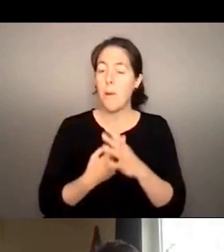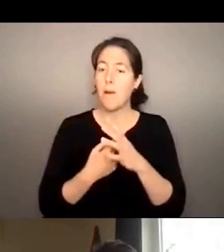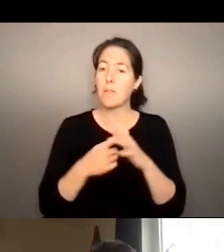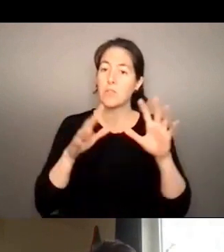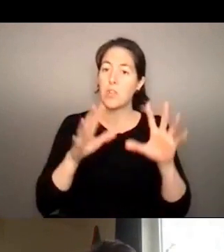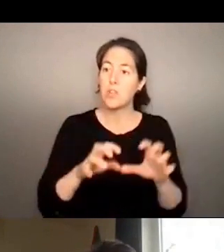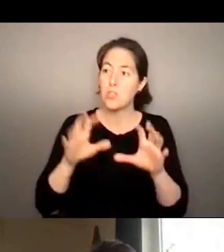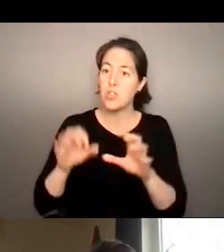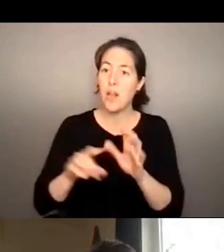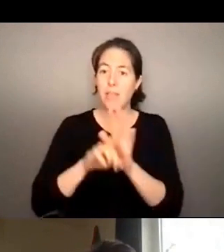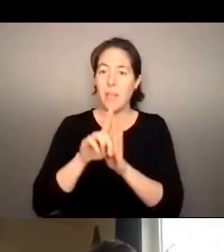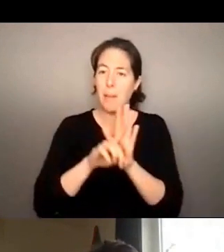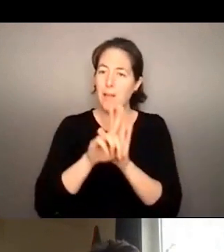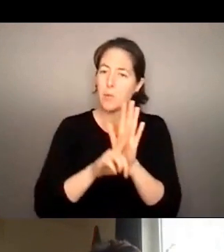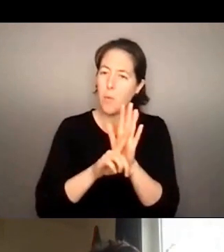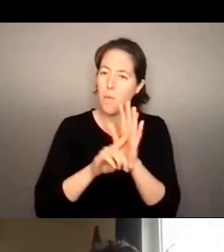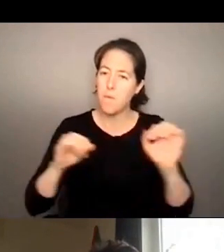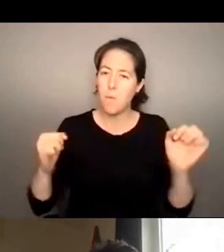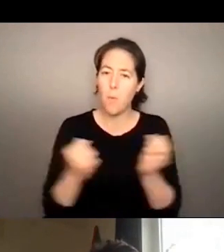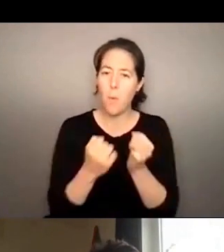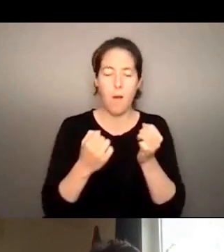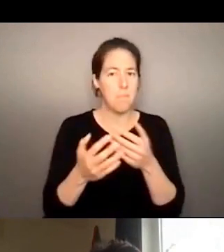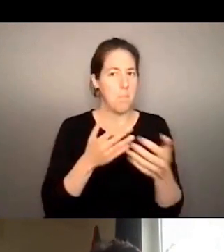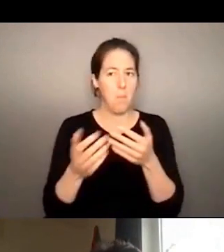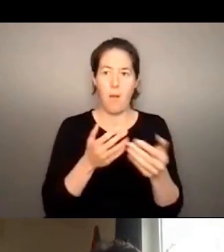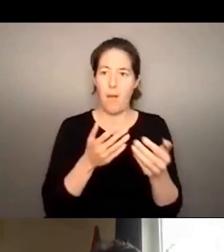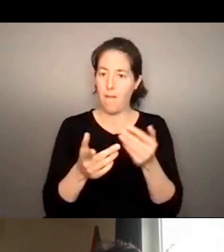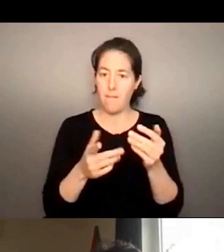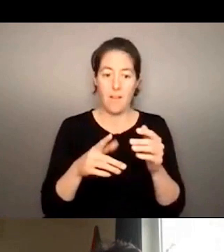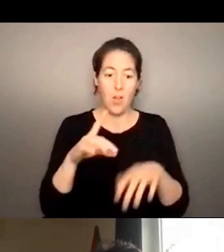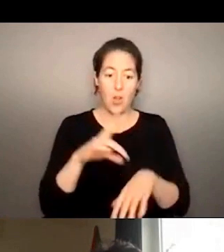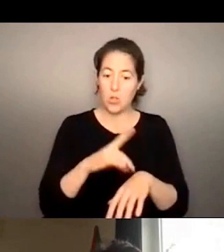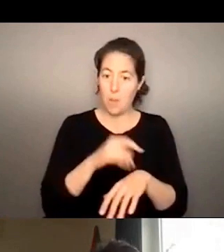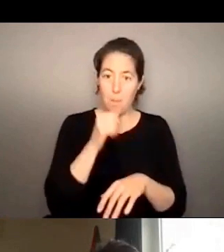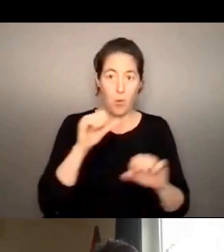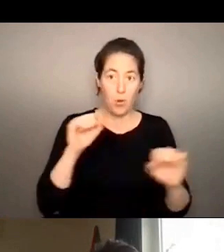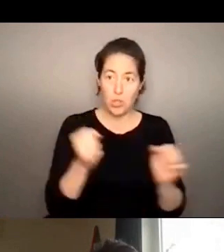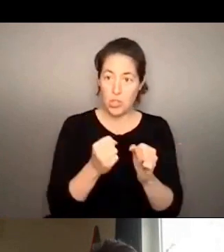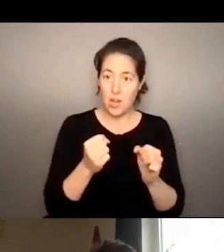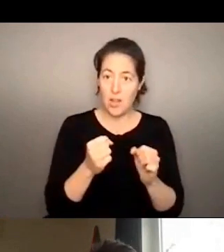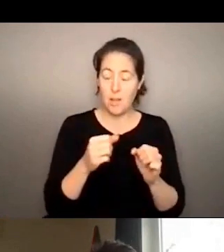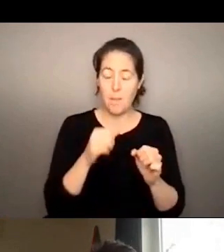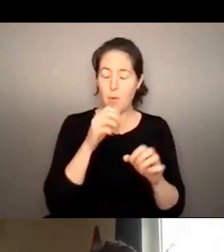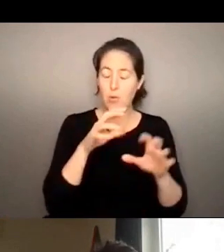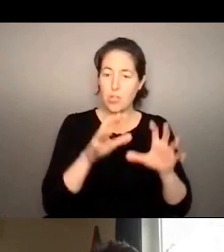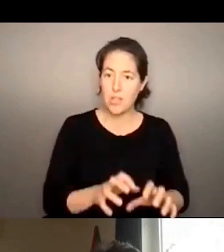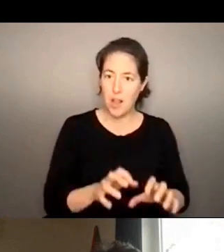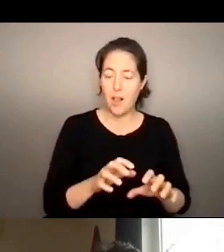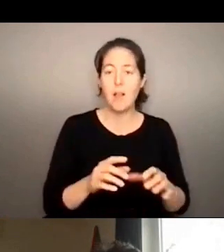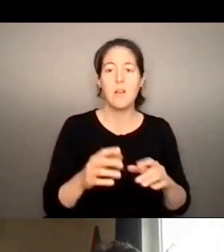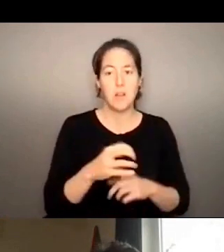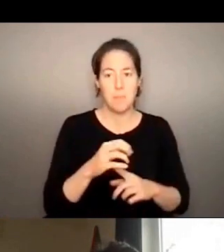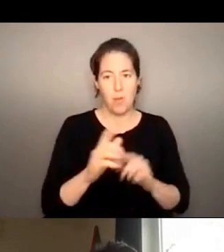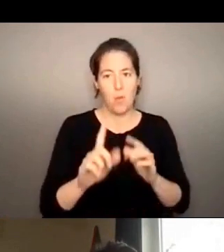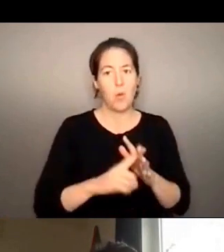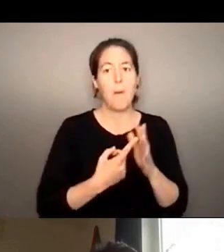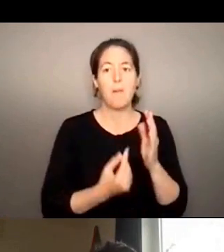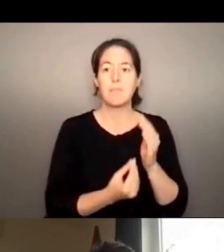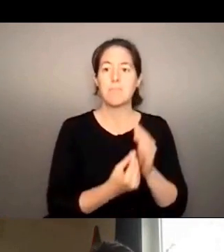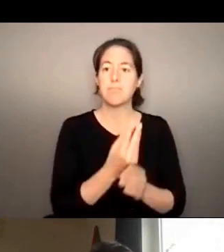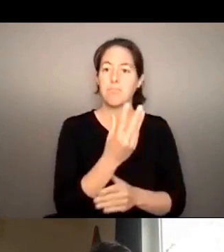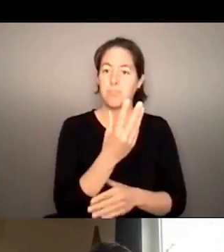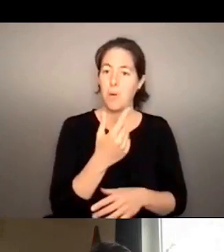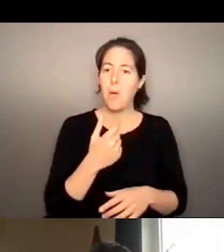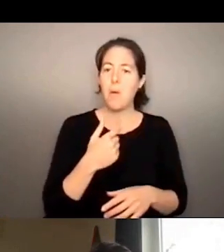qu'on a des températures encore très fraîches. Dès que le sol est dégelé en grande partie, les champignons vont recommencer à pousser. Moi, d'habitude, j'ai